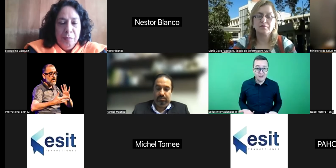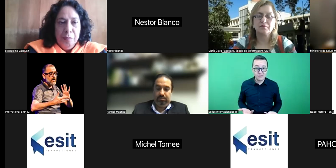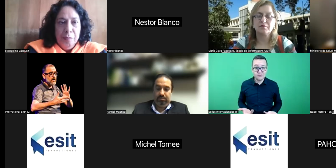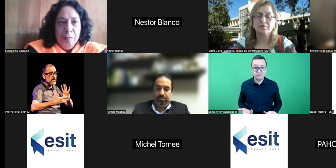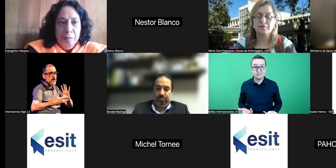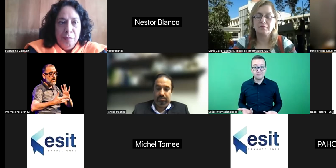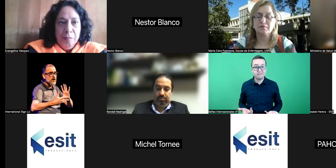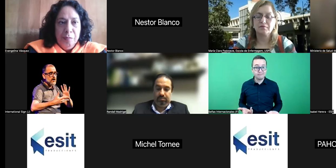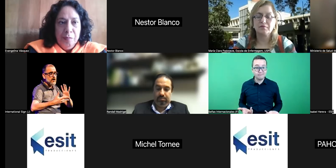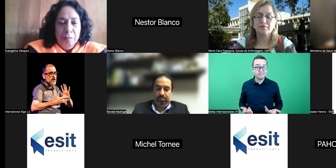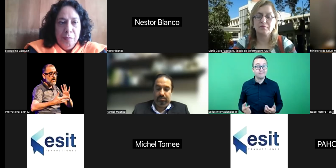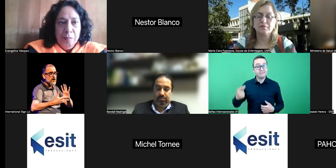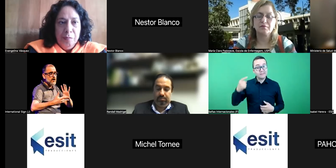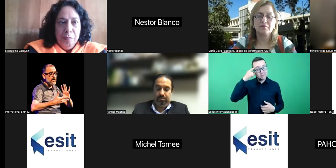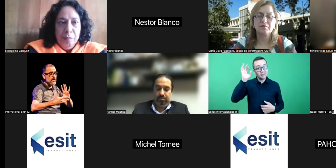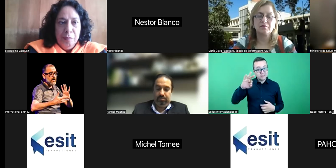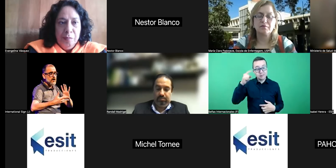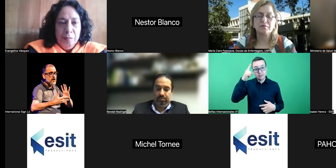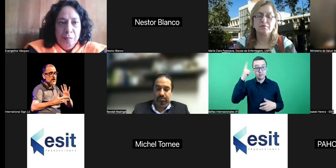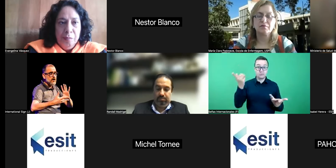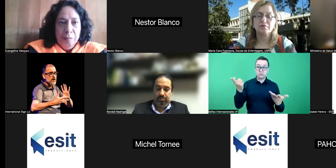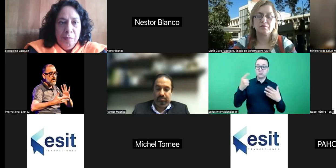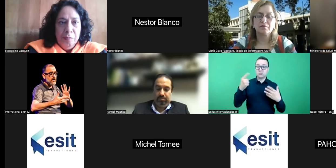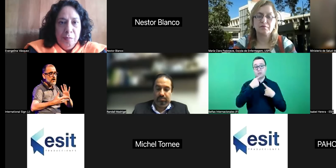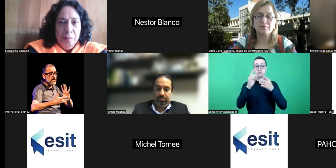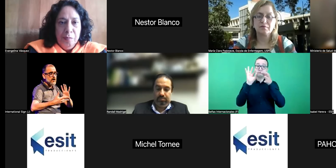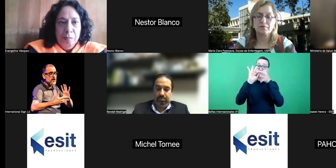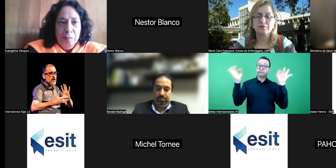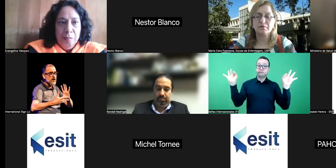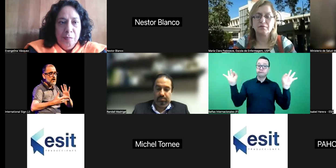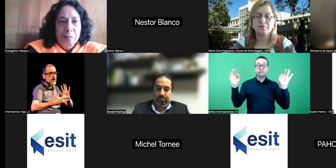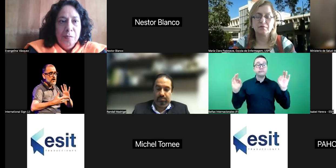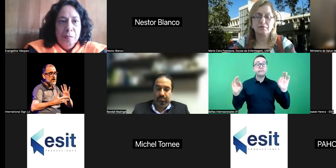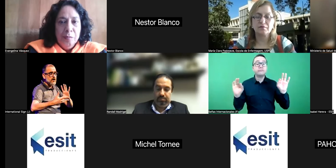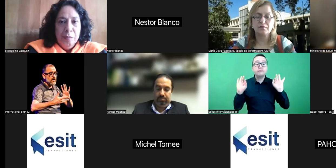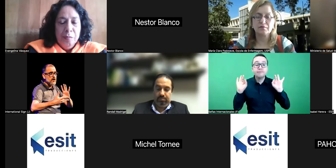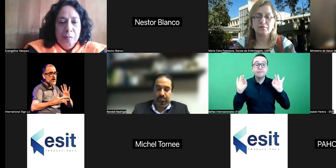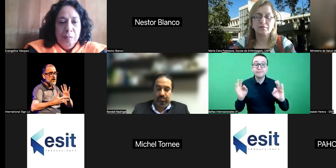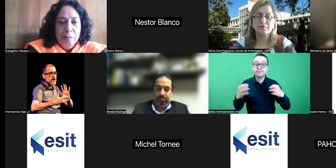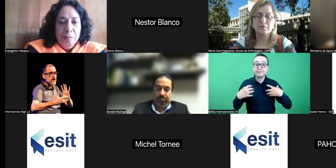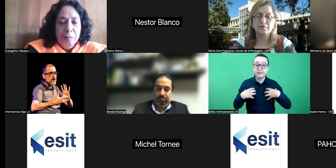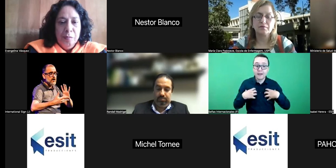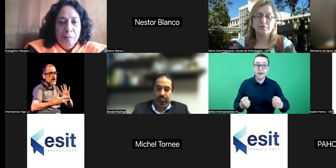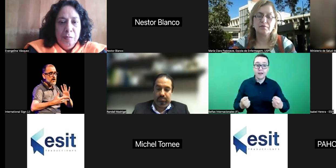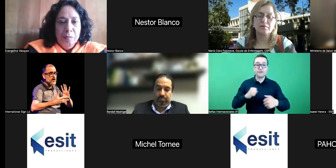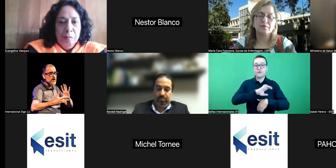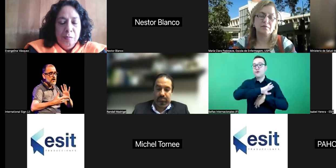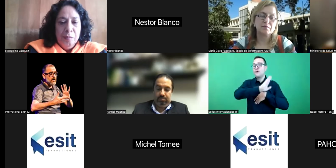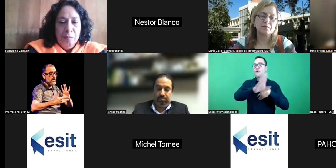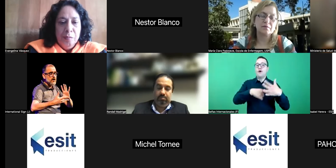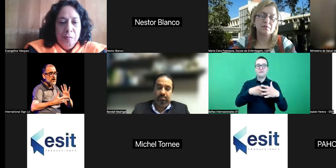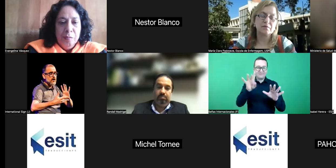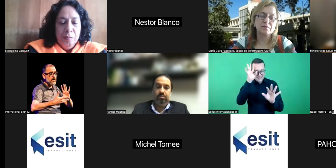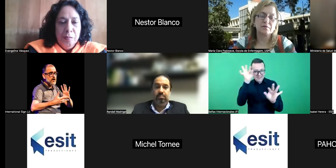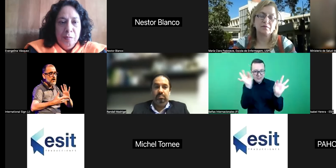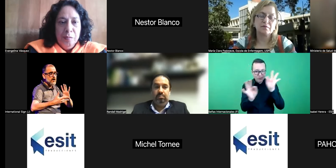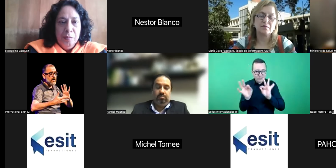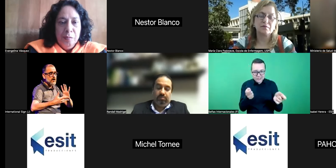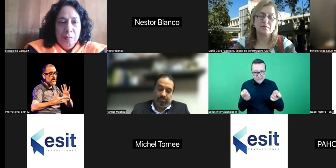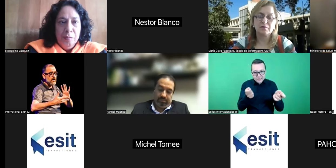nous, ce sont des éléments centraux de ce qu'une stratégie mondiale de santé devrait